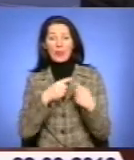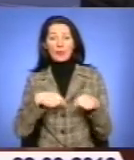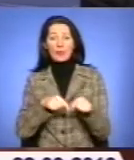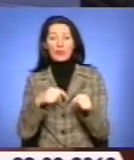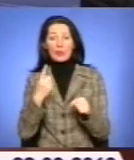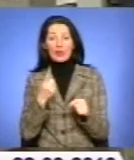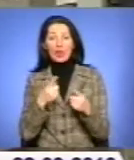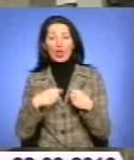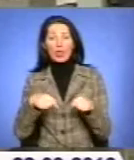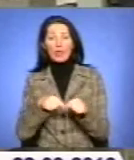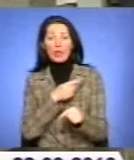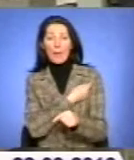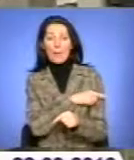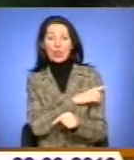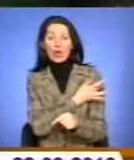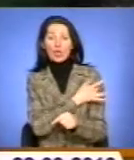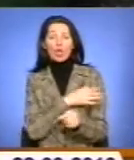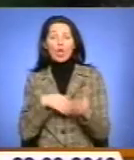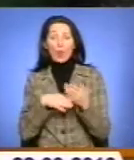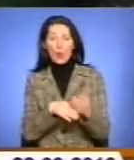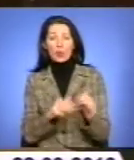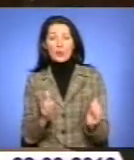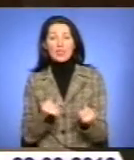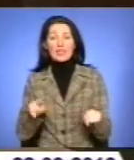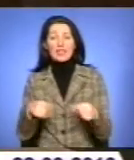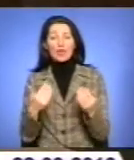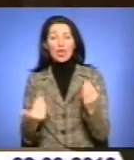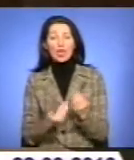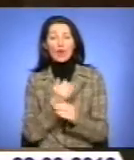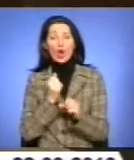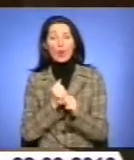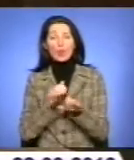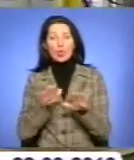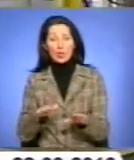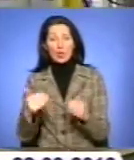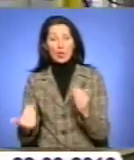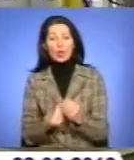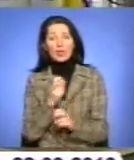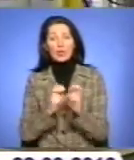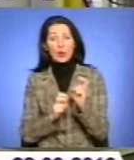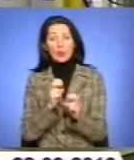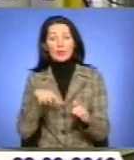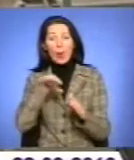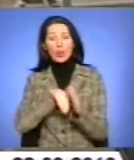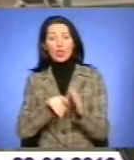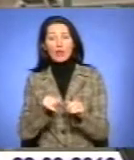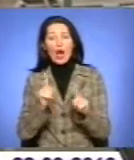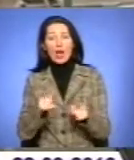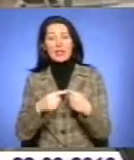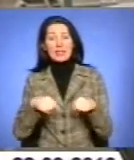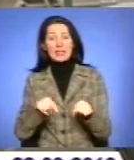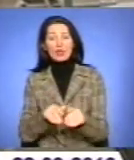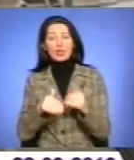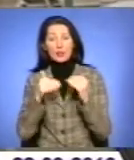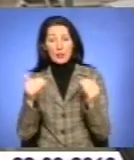медико-санітарної допомоги. Збереження та створення нових робочих місць, оновлення виробництва та запровадження його у реальний сектор, збільшення